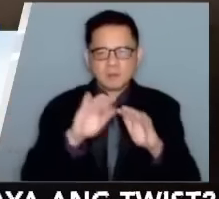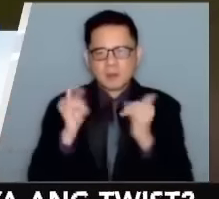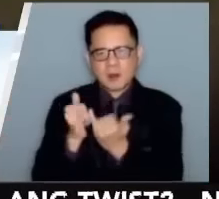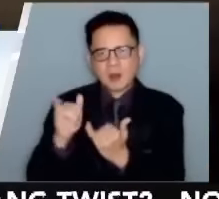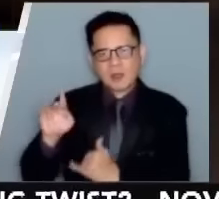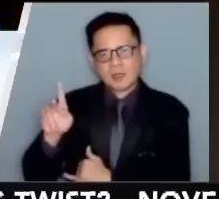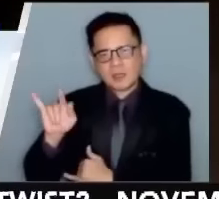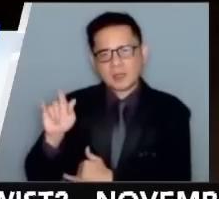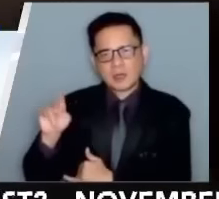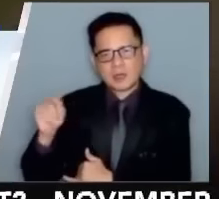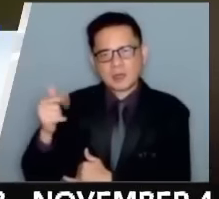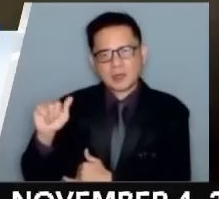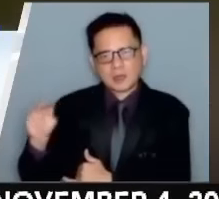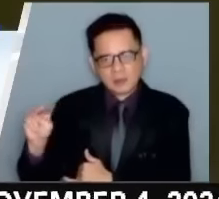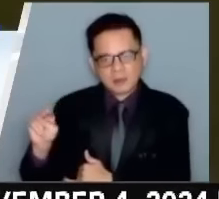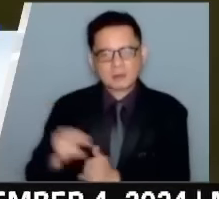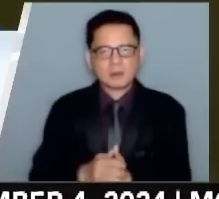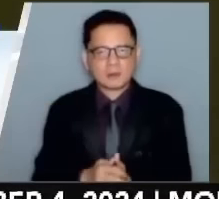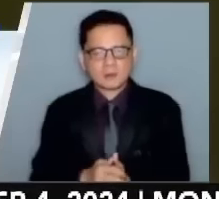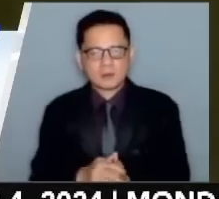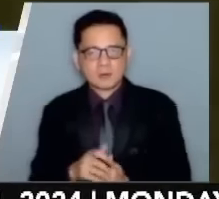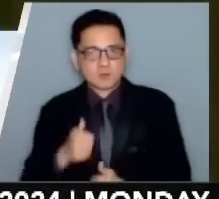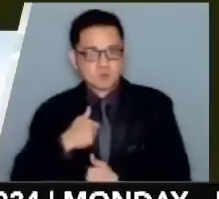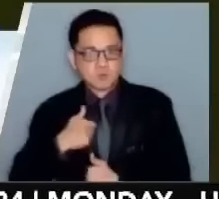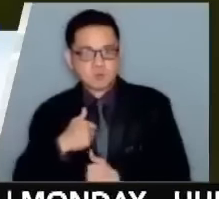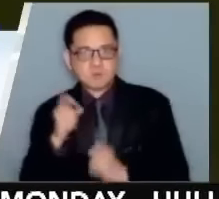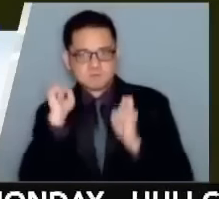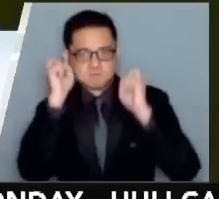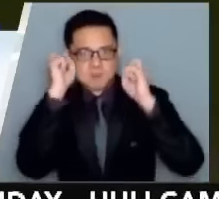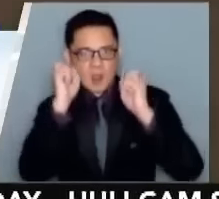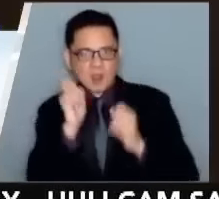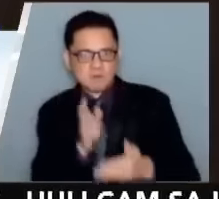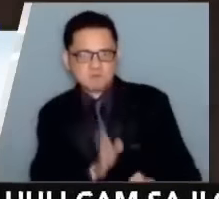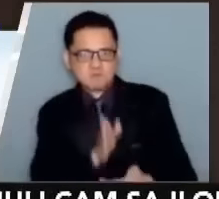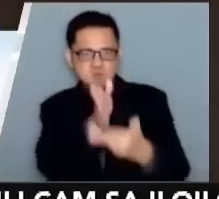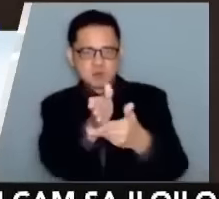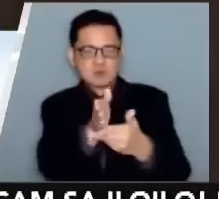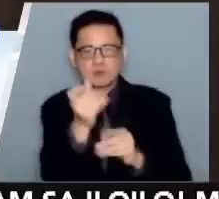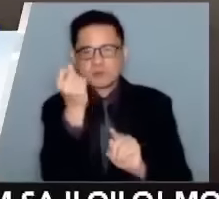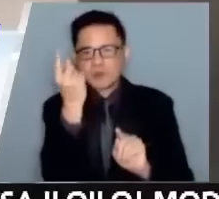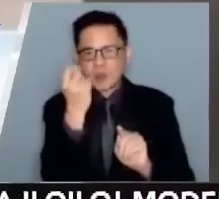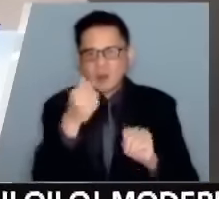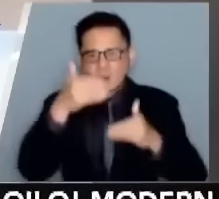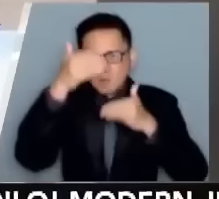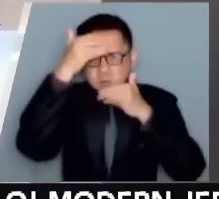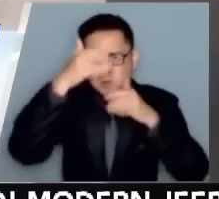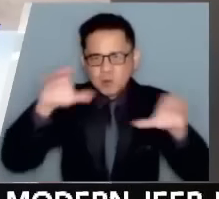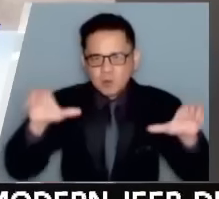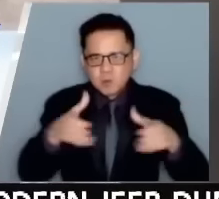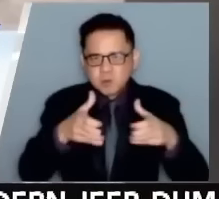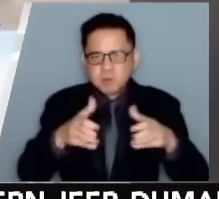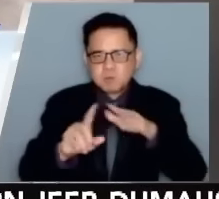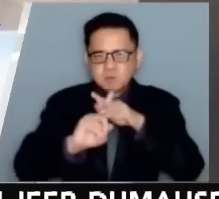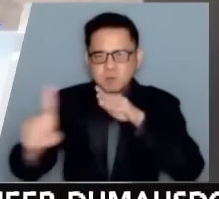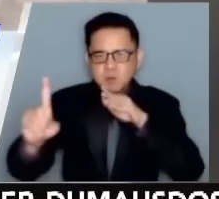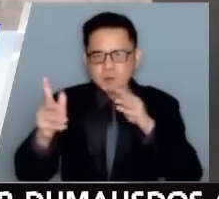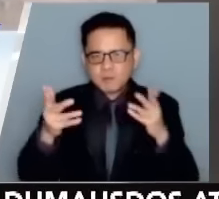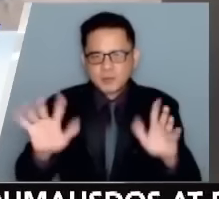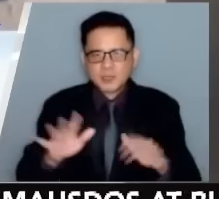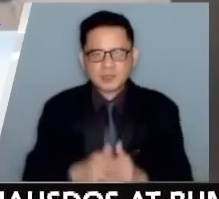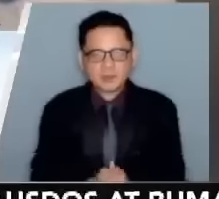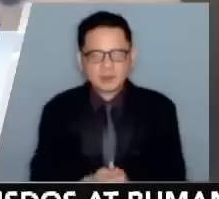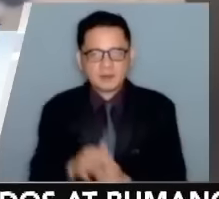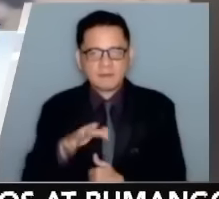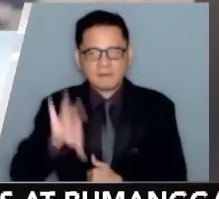itong nirespondehan ng militar at polisya pero agad na nakaalis ang mga armadong grupo na-recover nila ang ilang matataas na